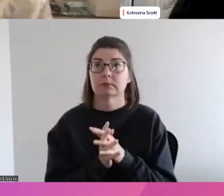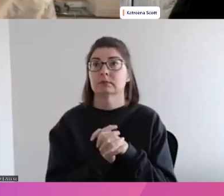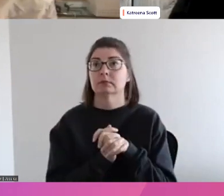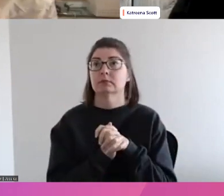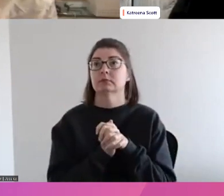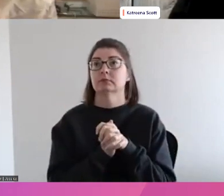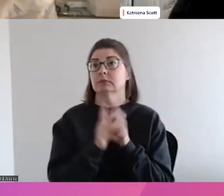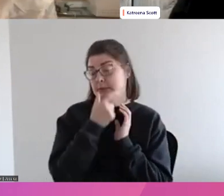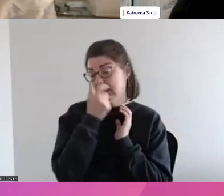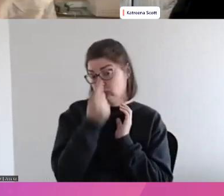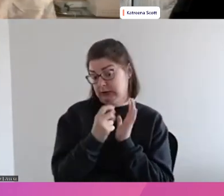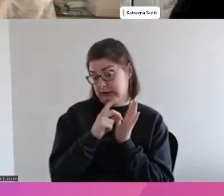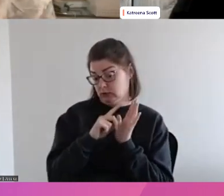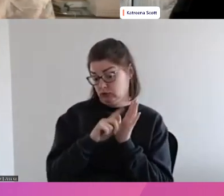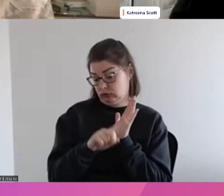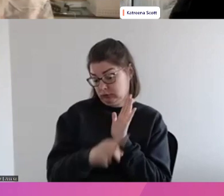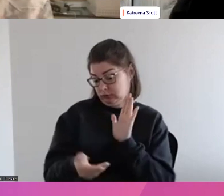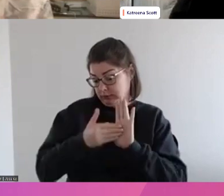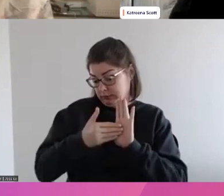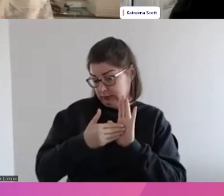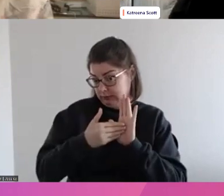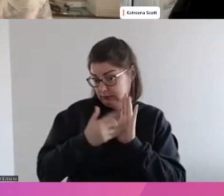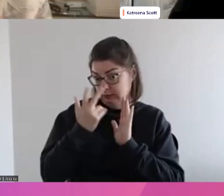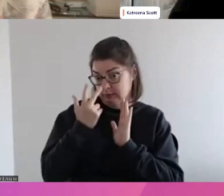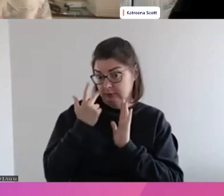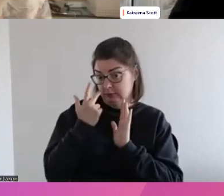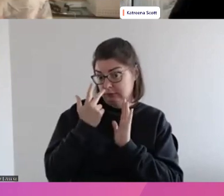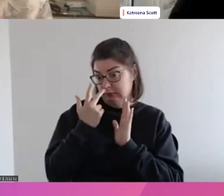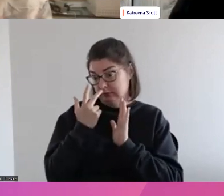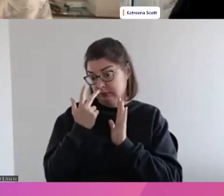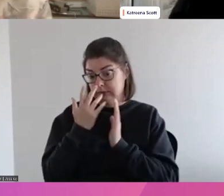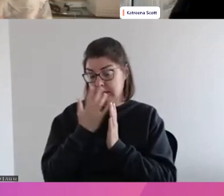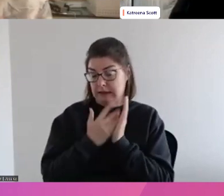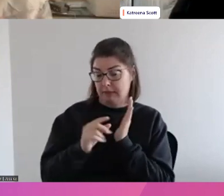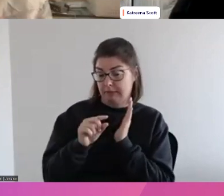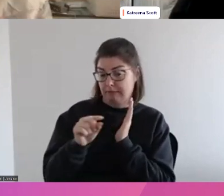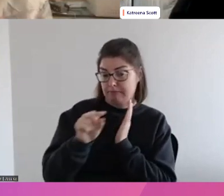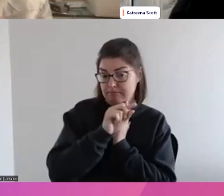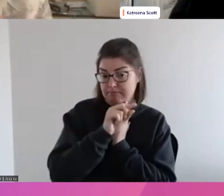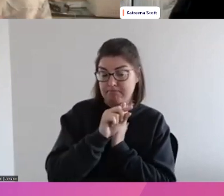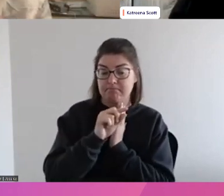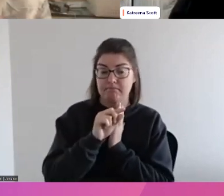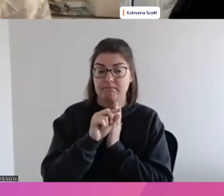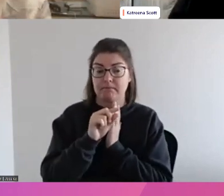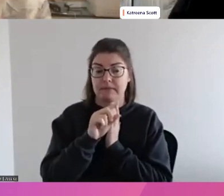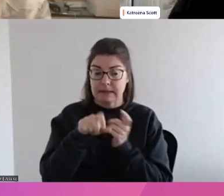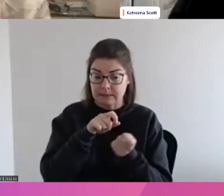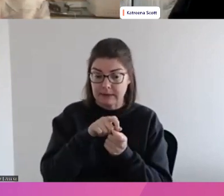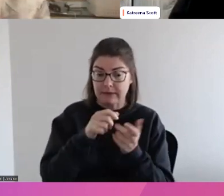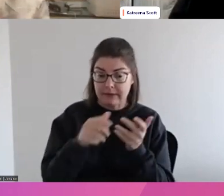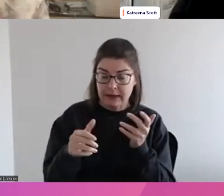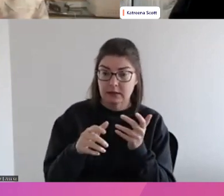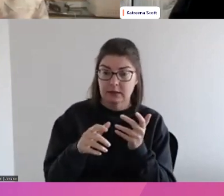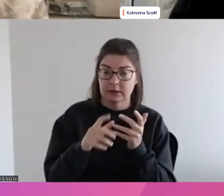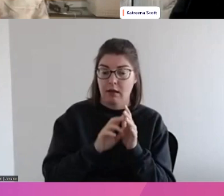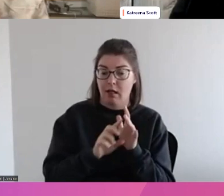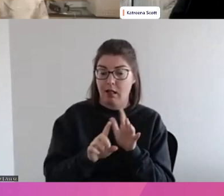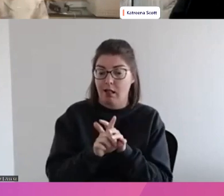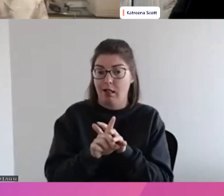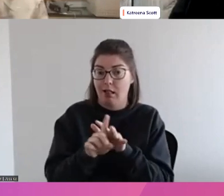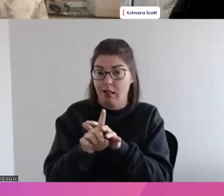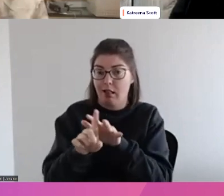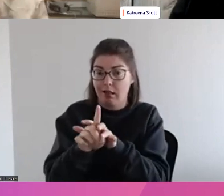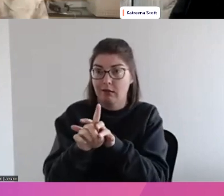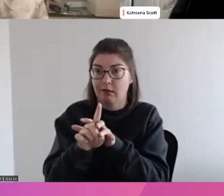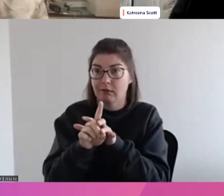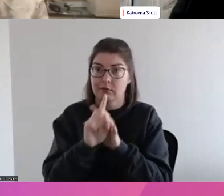chose qu'elles recherchaient nécessairement. Et ce serait intéressant de relire ces études pour tenter